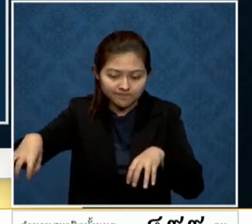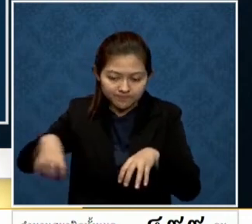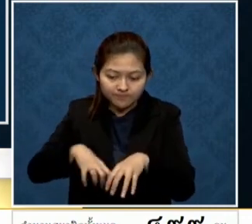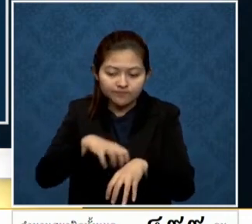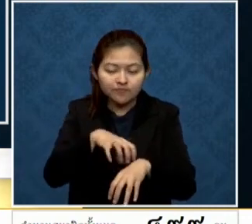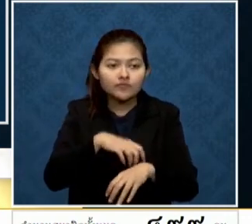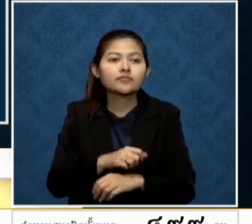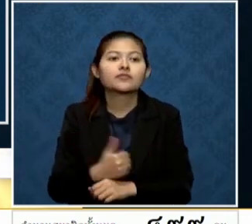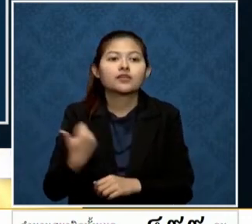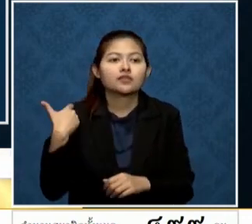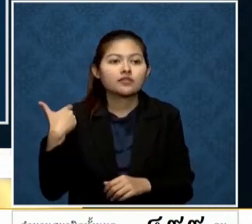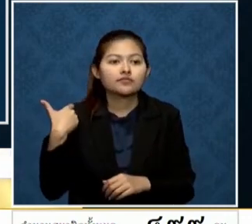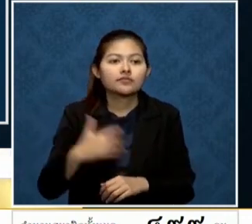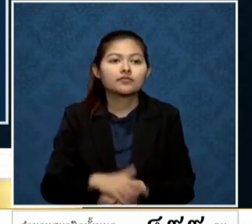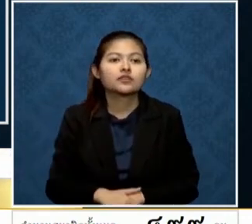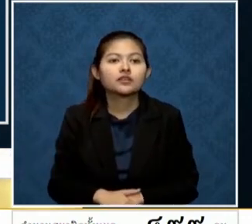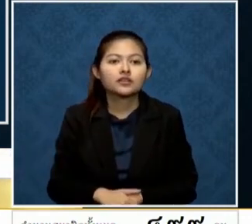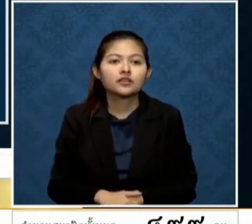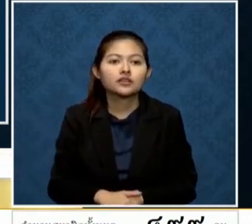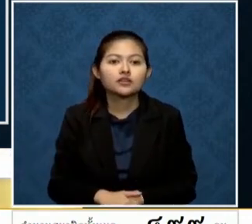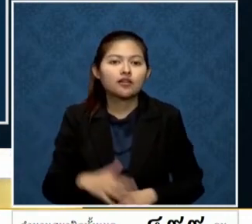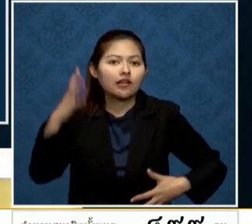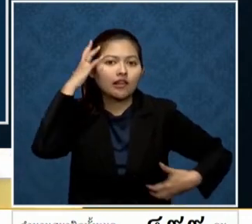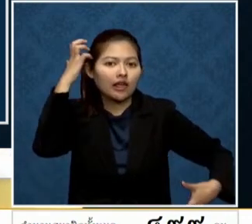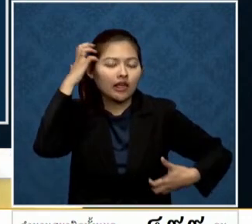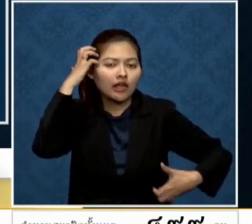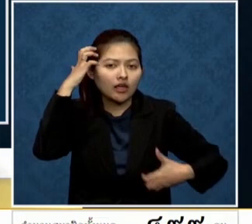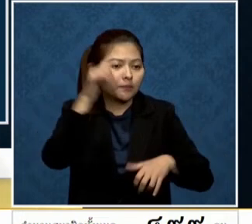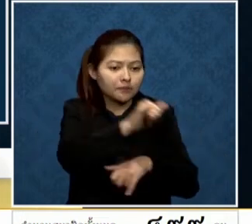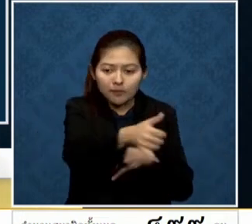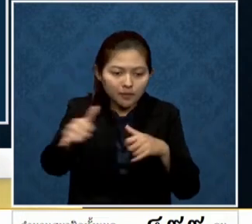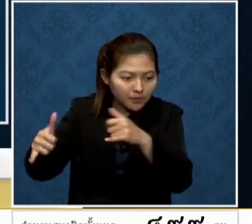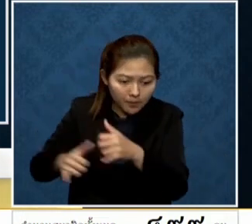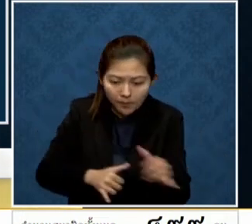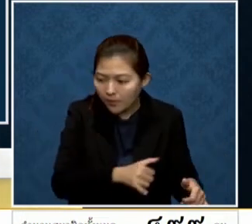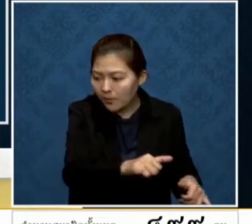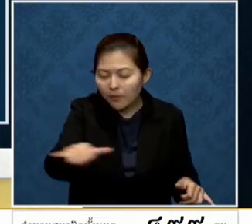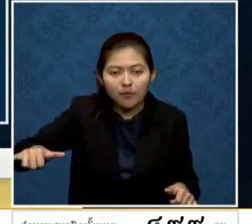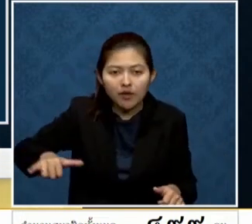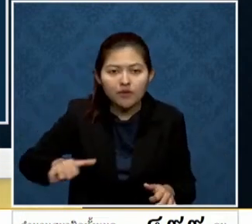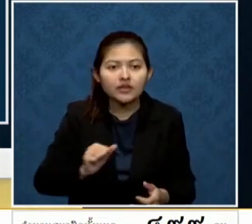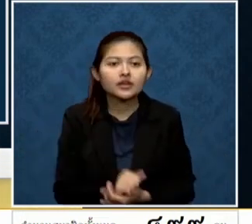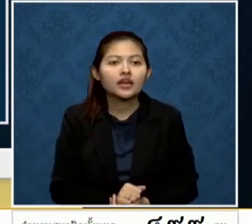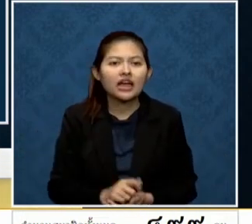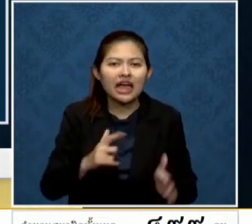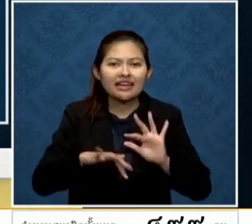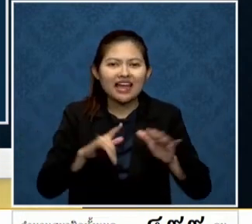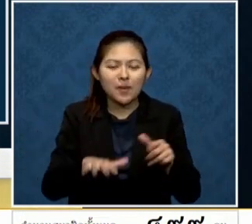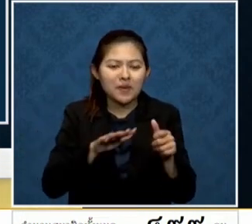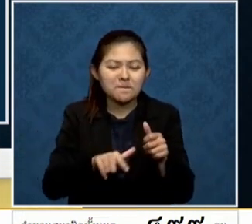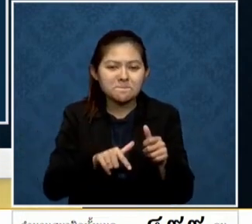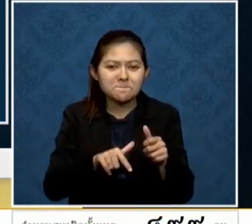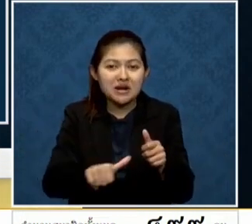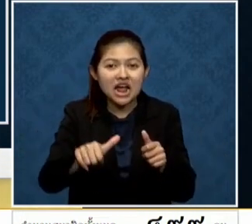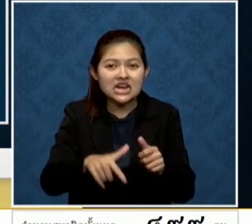ๆภูเขาตรงนั้นนั่นคือลิงขยายอานาเขตขยายบริเวณไปเรียบร้อยแล้วค่ะกกำลังจะกลายเป็นเมืองลิงไปเรียบร้อย